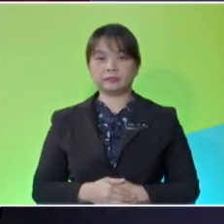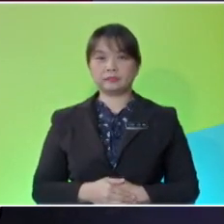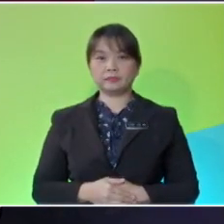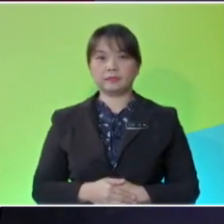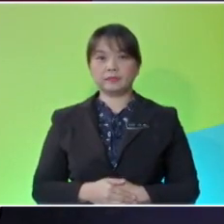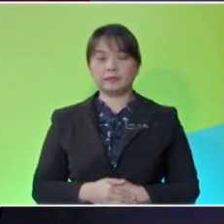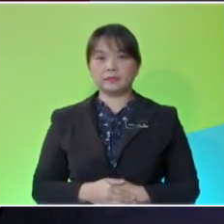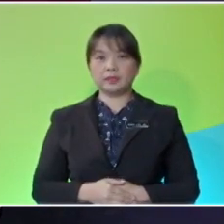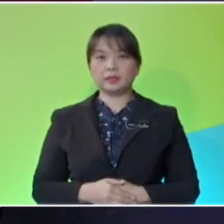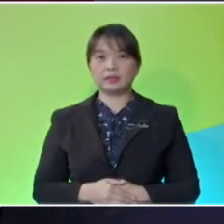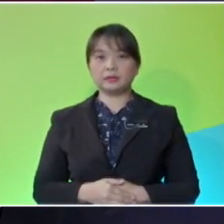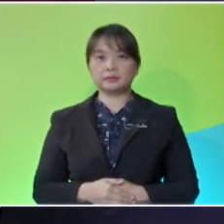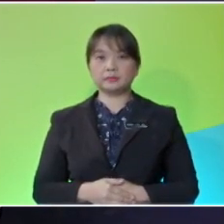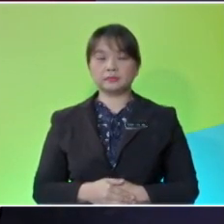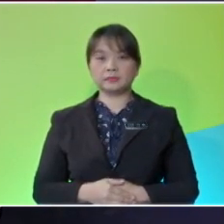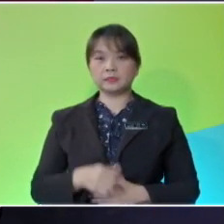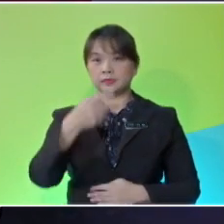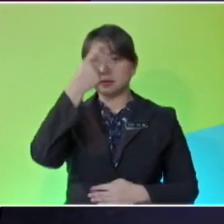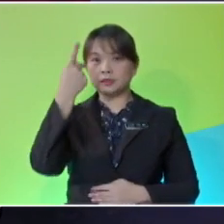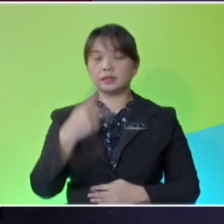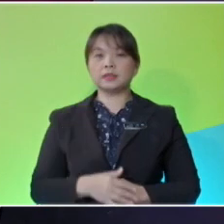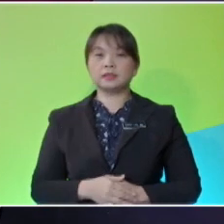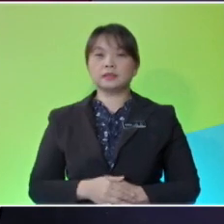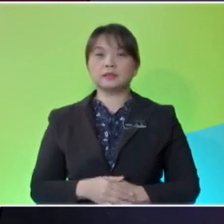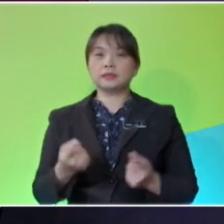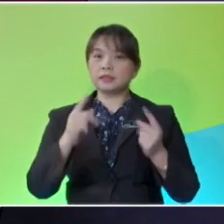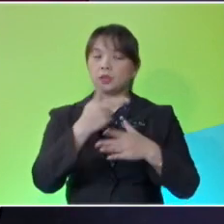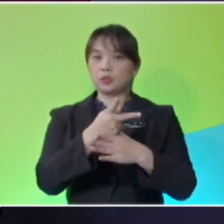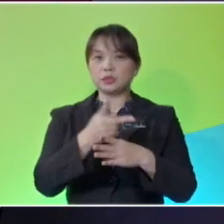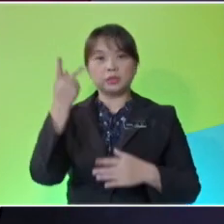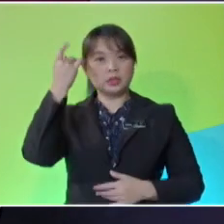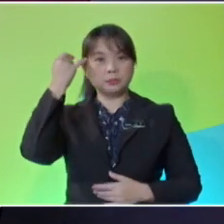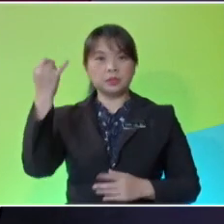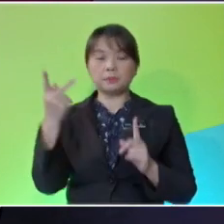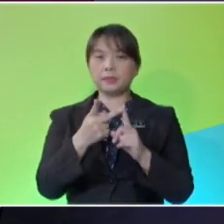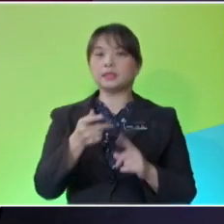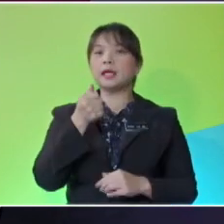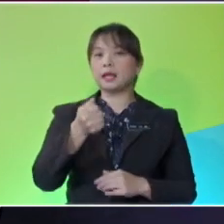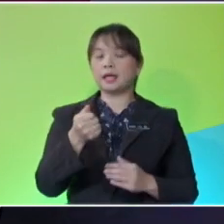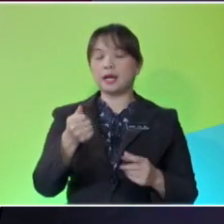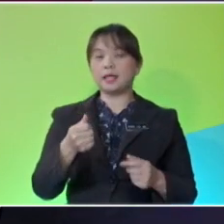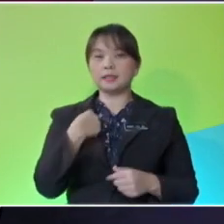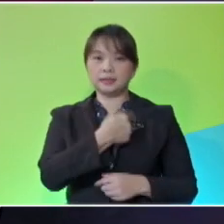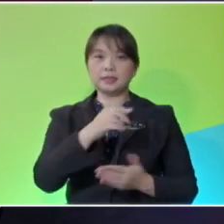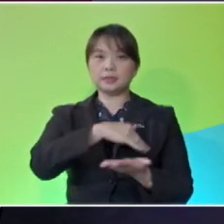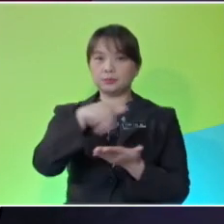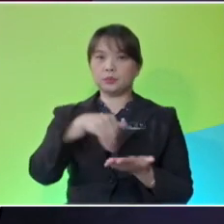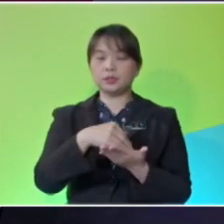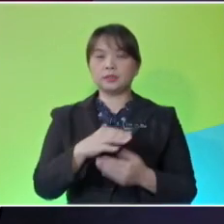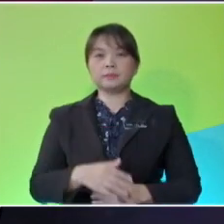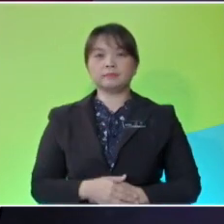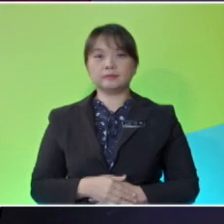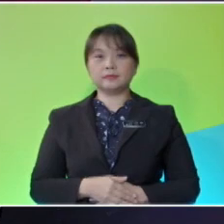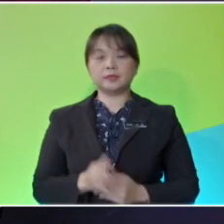Kuala Lumpur atas kesucian bersama dengan kami pada hari ini dan berkondisikan ilmu kepada kita semua diharapkan ilmu ini memberi manfaat kepada anda dan